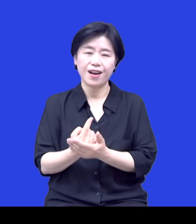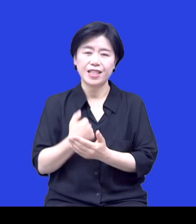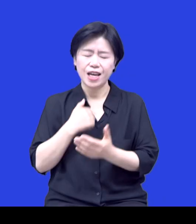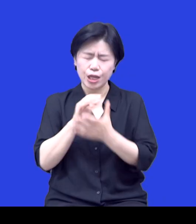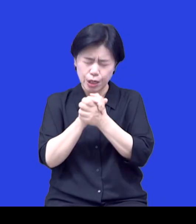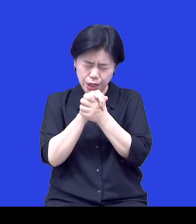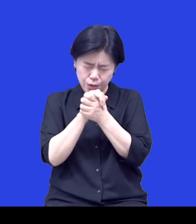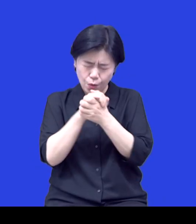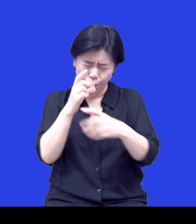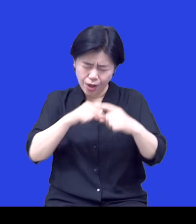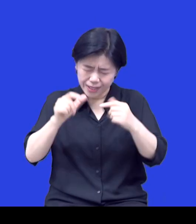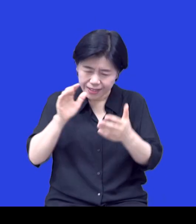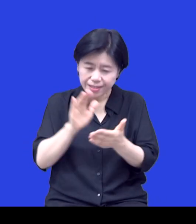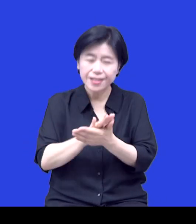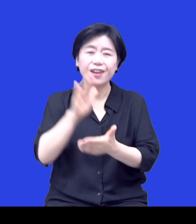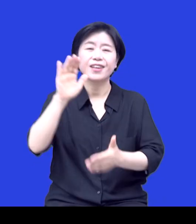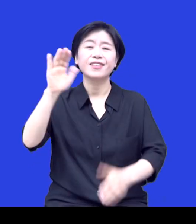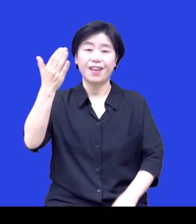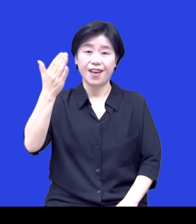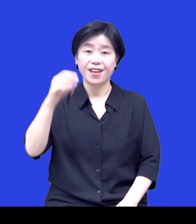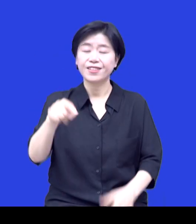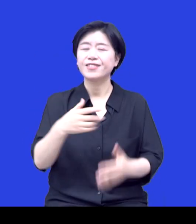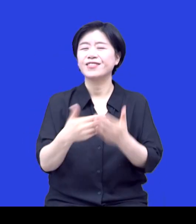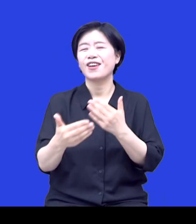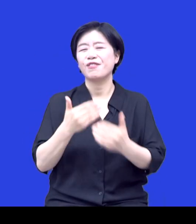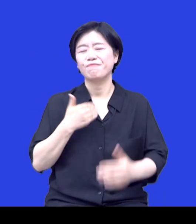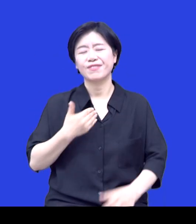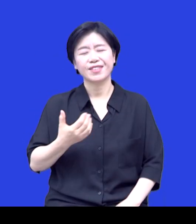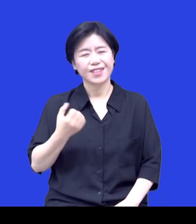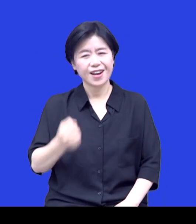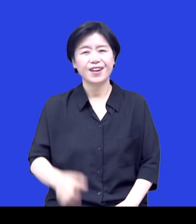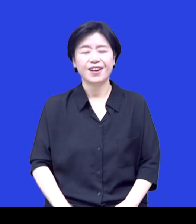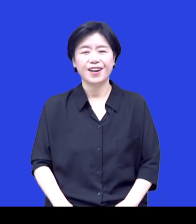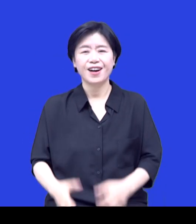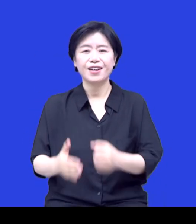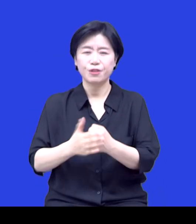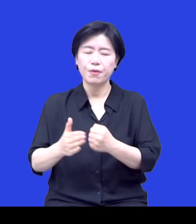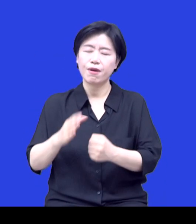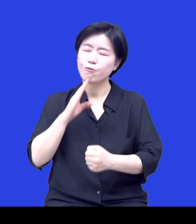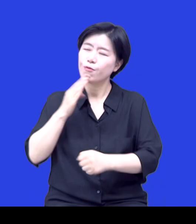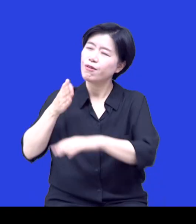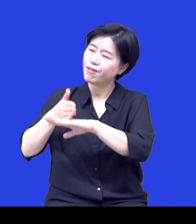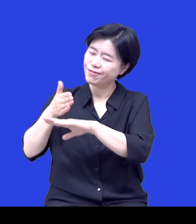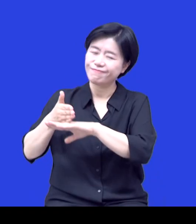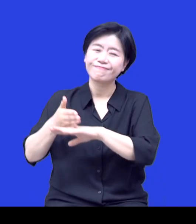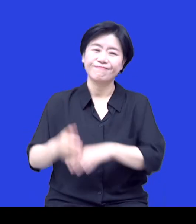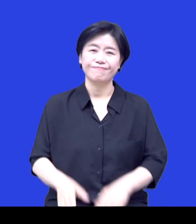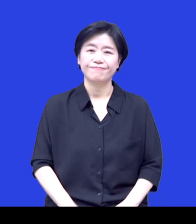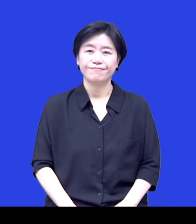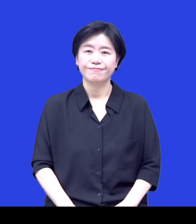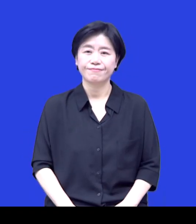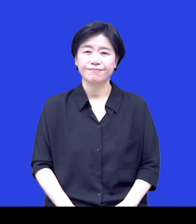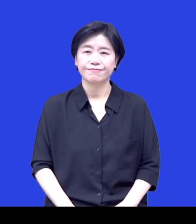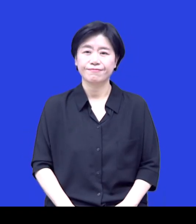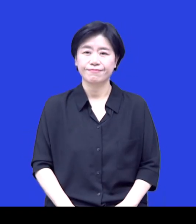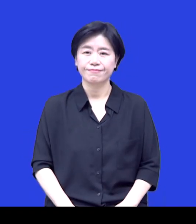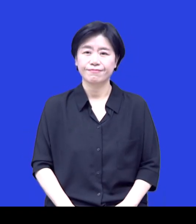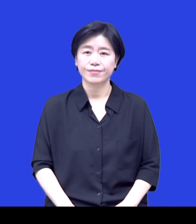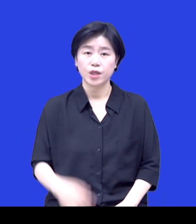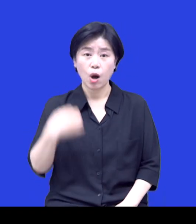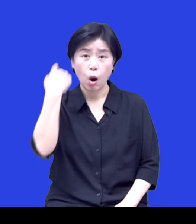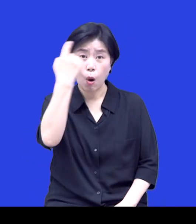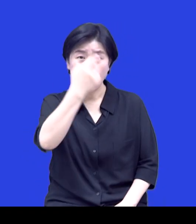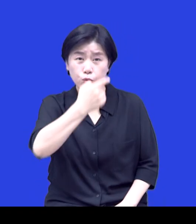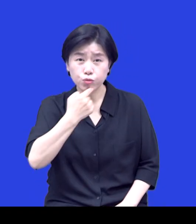달라지게 하시고 그랬던 체험이 있습니다. 그래서 고통이 하나님께서 제게는 참 축복이었죠. 그러니까 하나님께서 어떻게 보면 제일